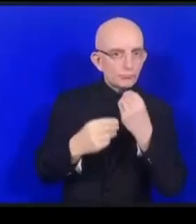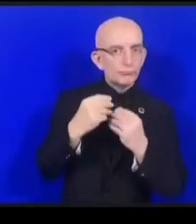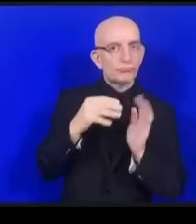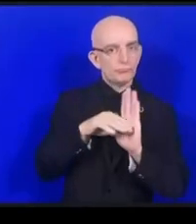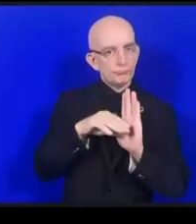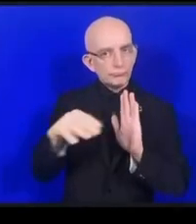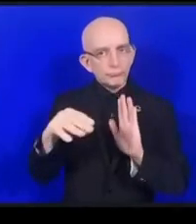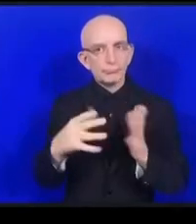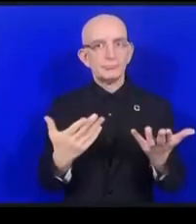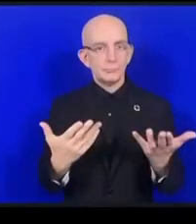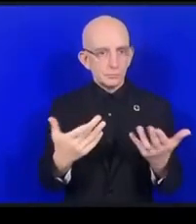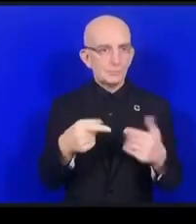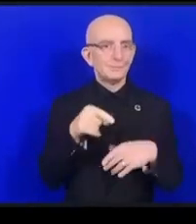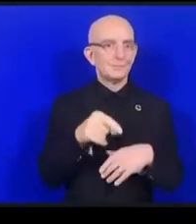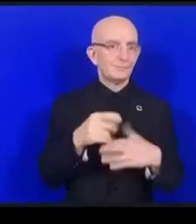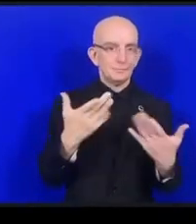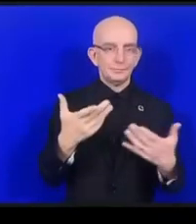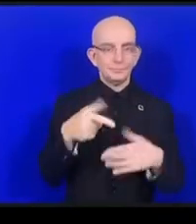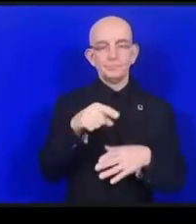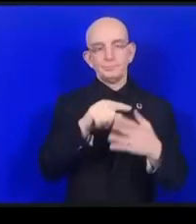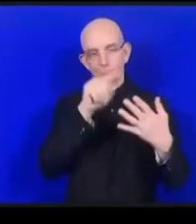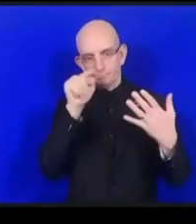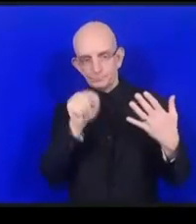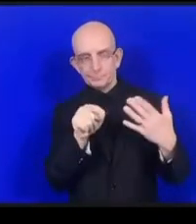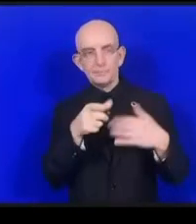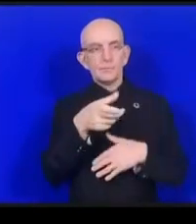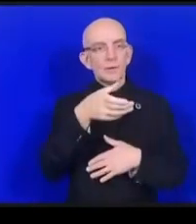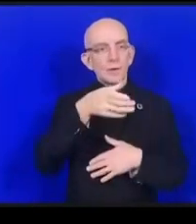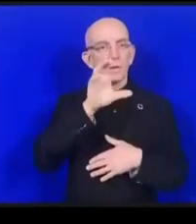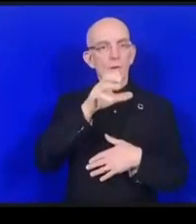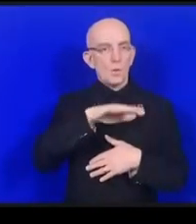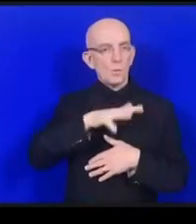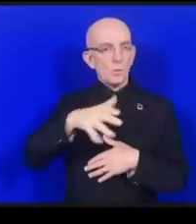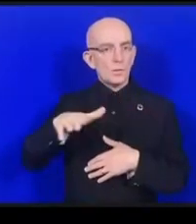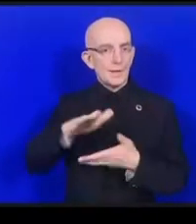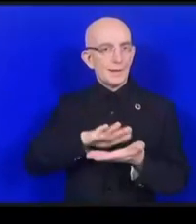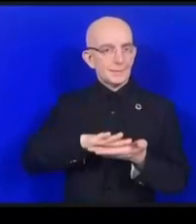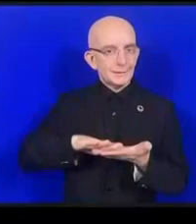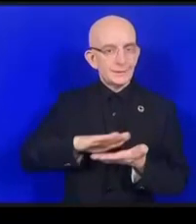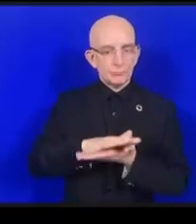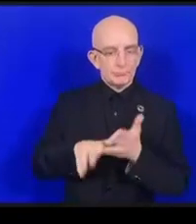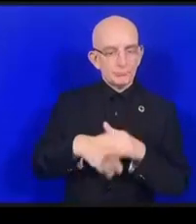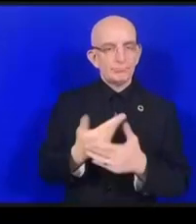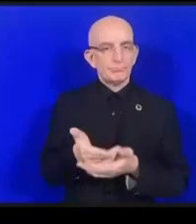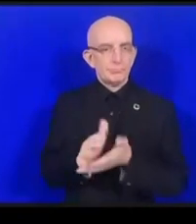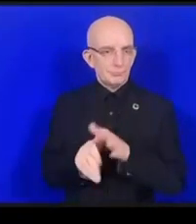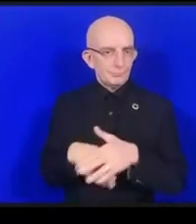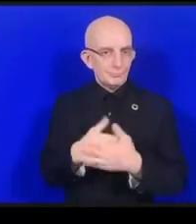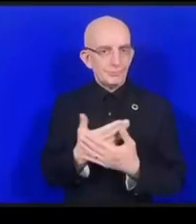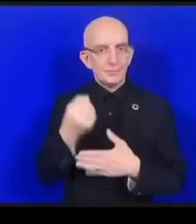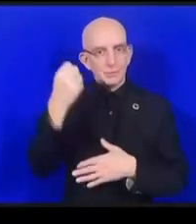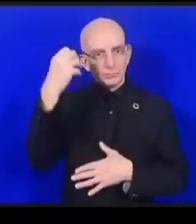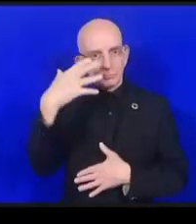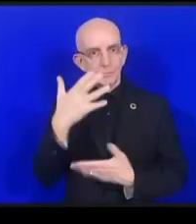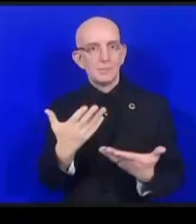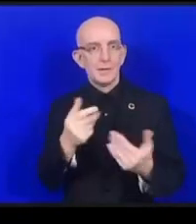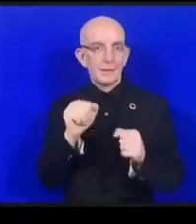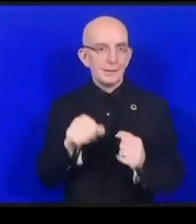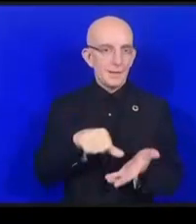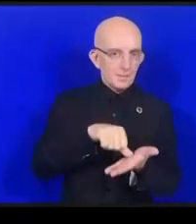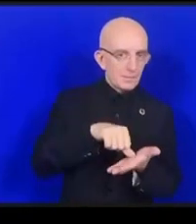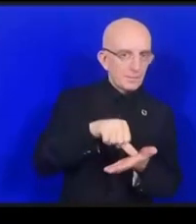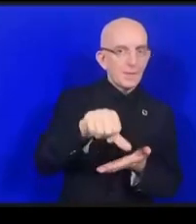водные ресурсы доступная чистая энергия достойные рабочие места окружающая